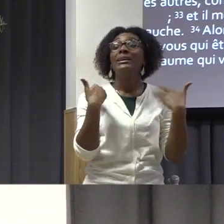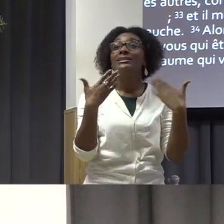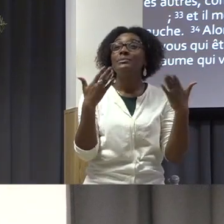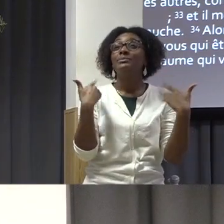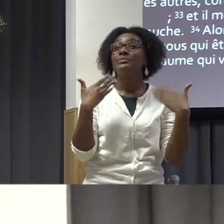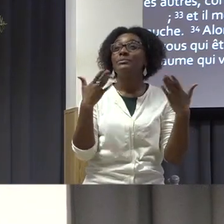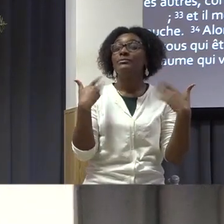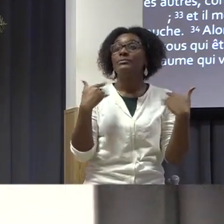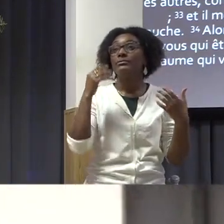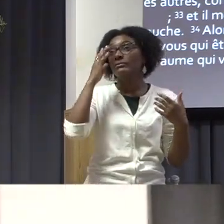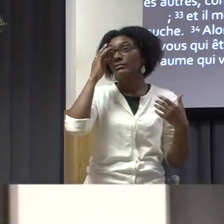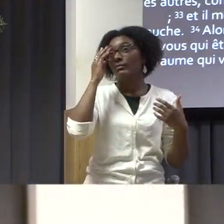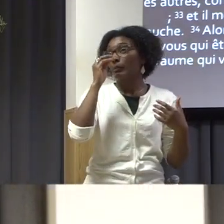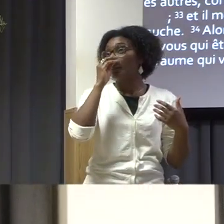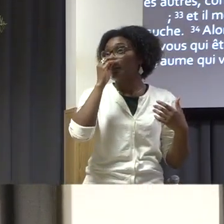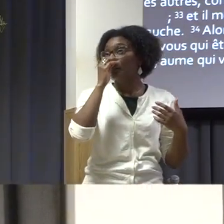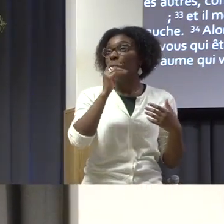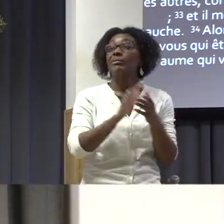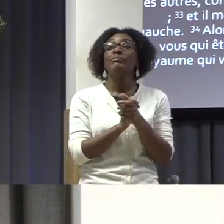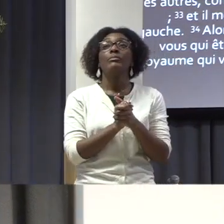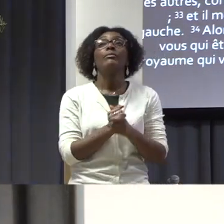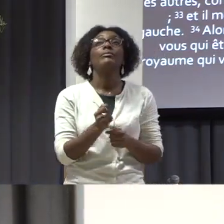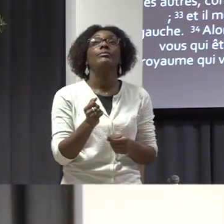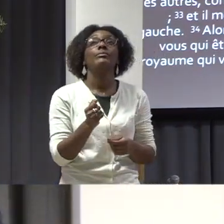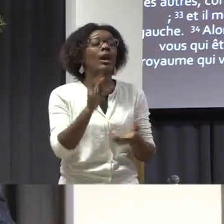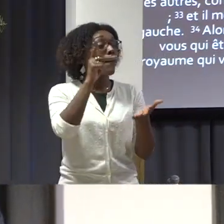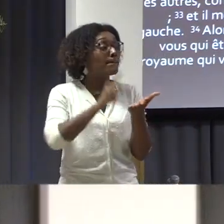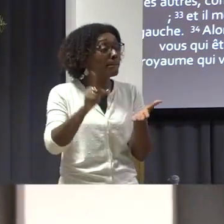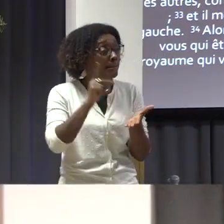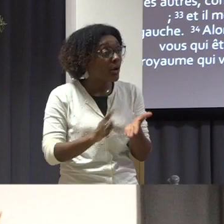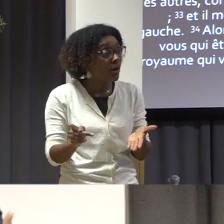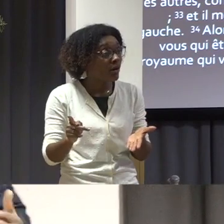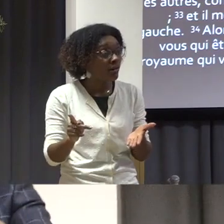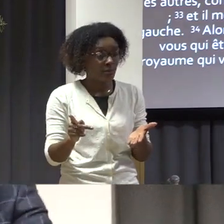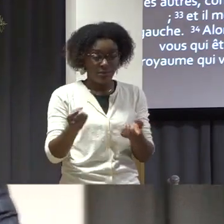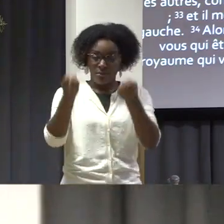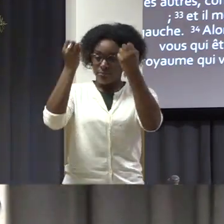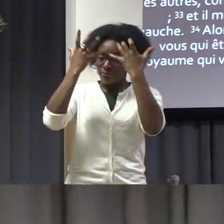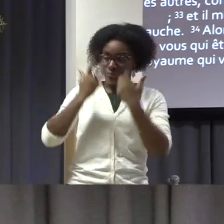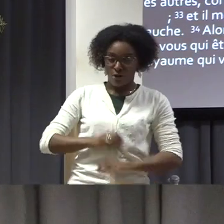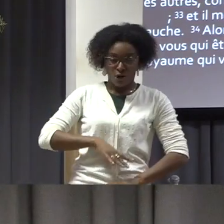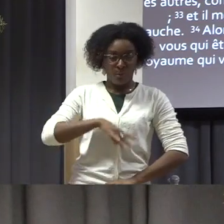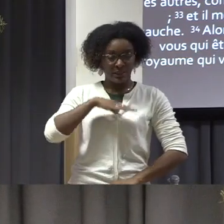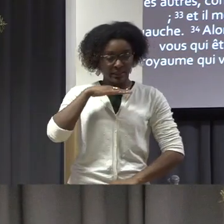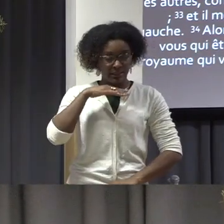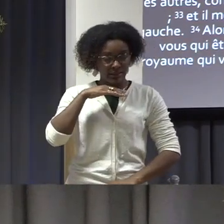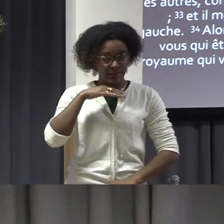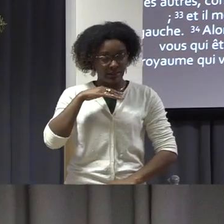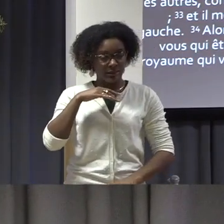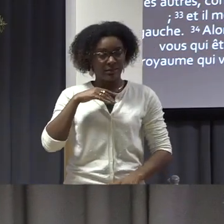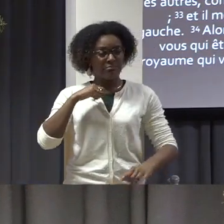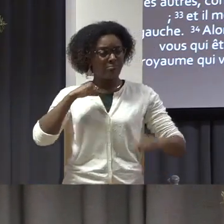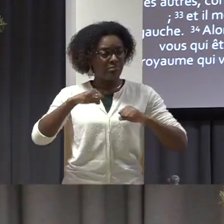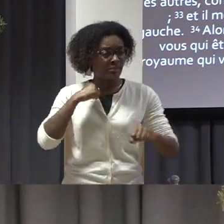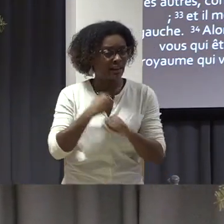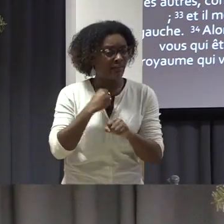l'histoire de la fois pour la été remplies il a travaillé et l'avis dû agir et après il est parti c'est le schéma